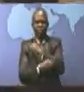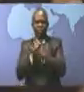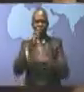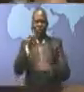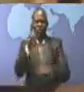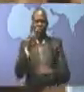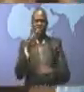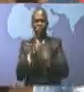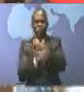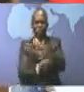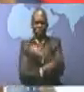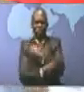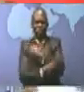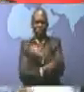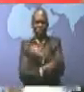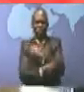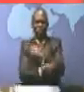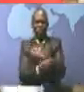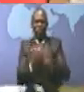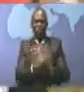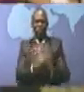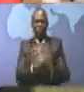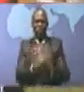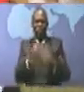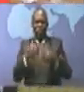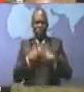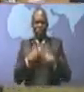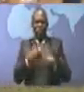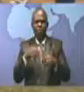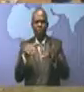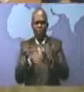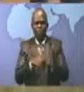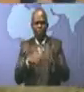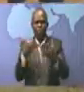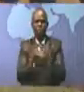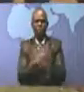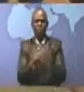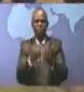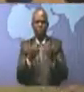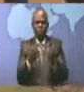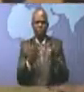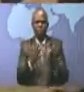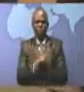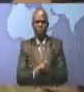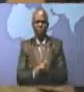les festivités ont eu lieu parmi les 11 zones qui composent la commune de Mugere.